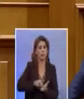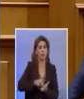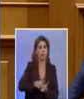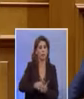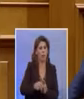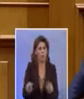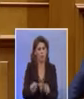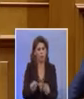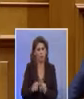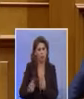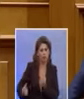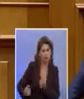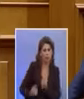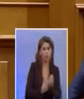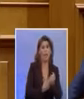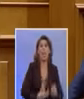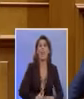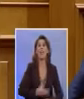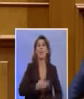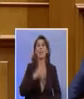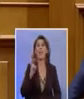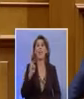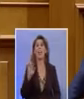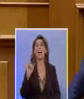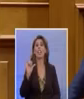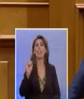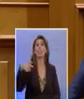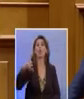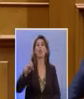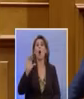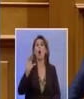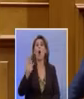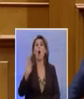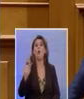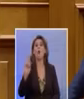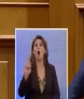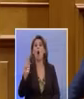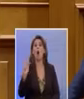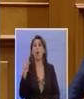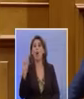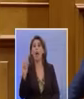αρρωγή του κυρίου Χριστοφοράκου και την οικονομική βοήθεια της Siemens.